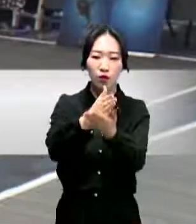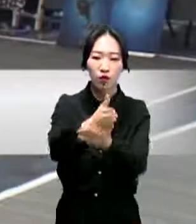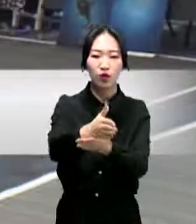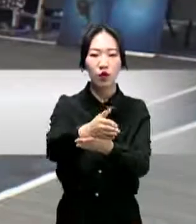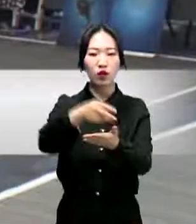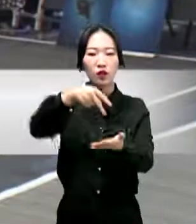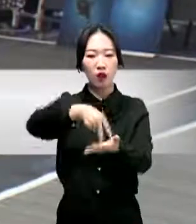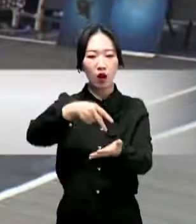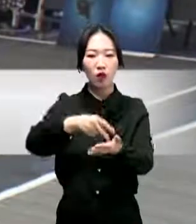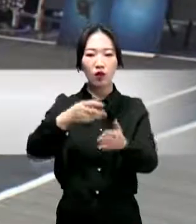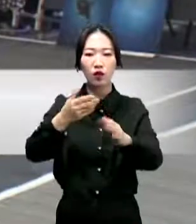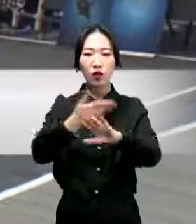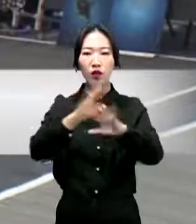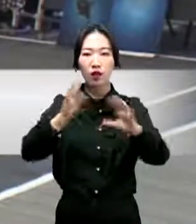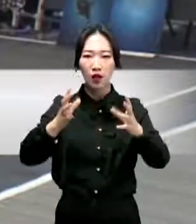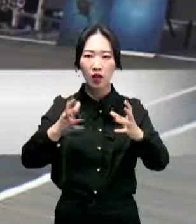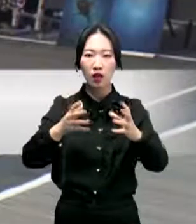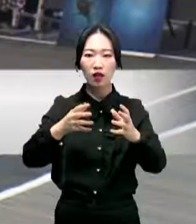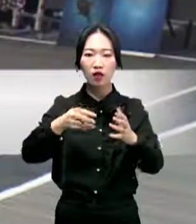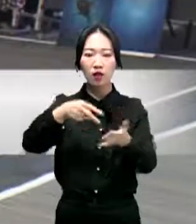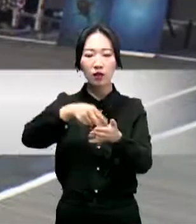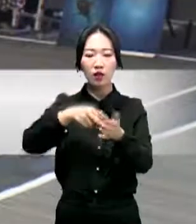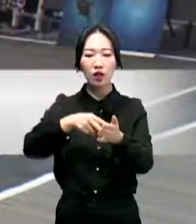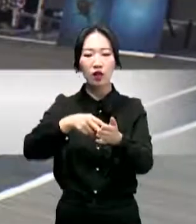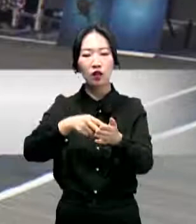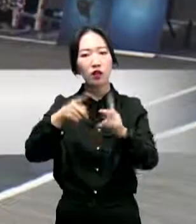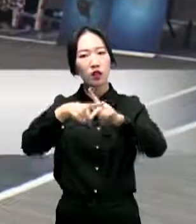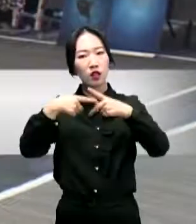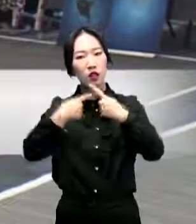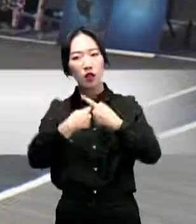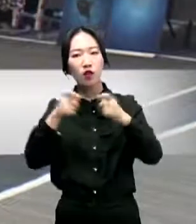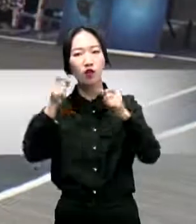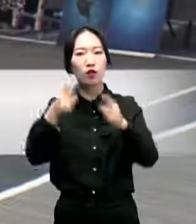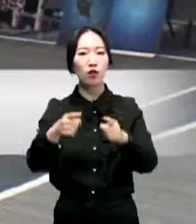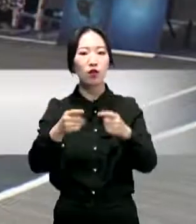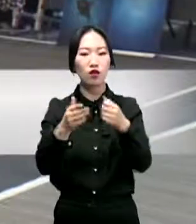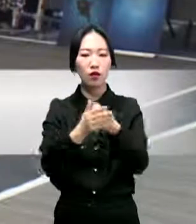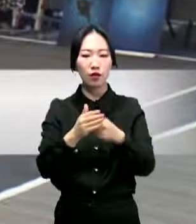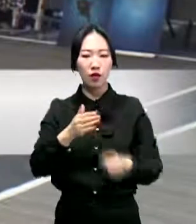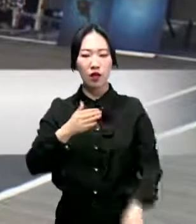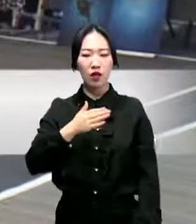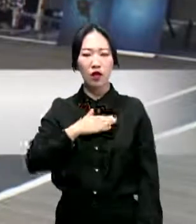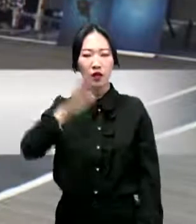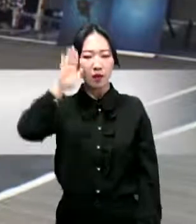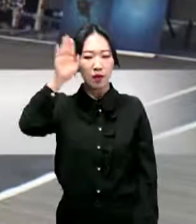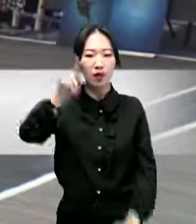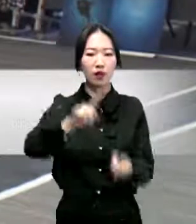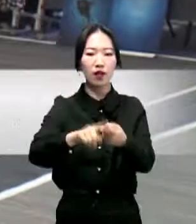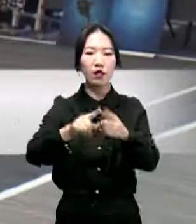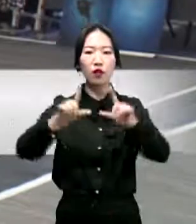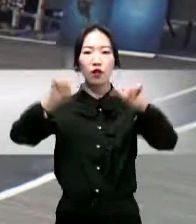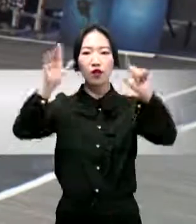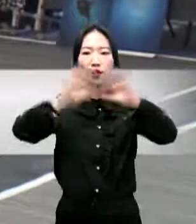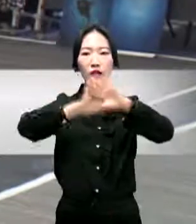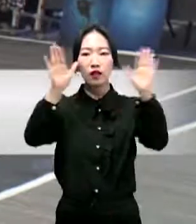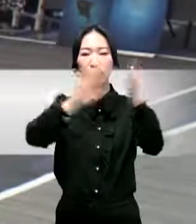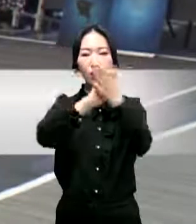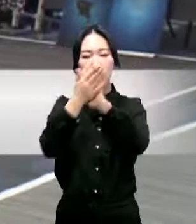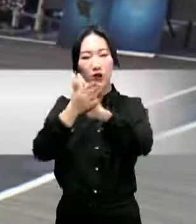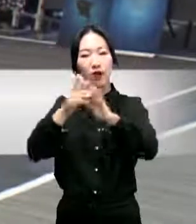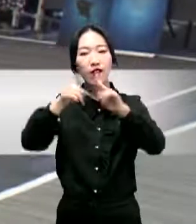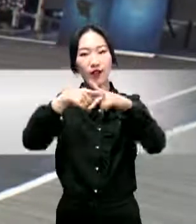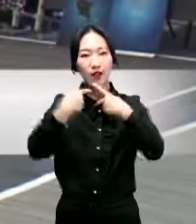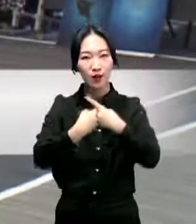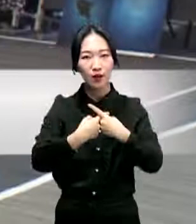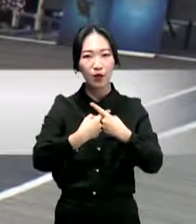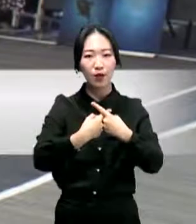국가들의 입장에서 이해를 해볼 수 있는 기회라는 게 흔치 않아서 저는 저의 미래에 대해서 그 기후변화에 대해 이해하고 여러